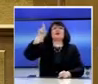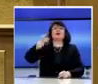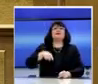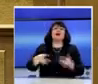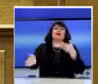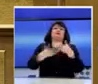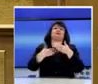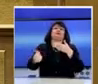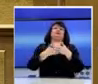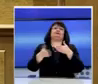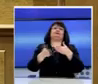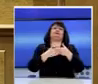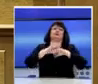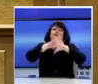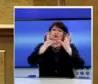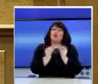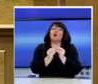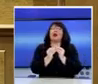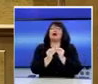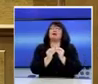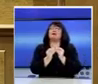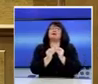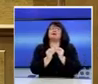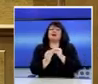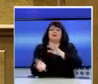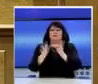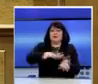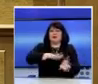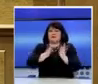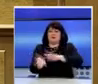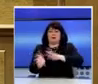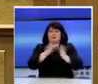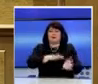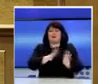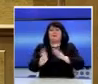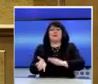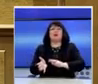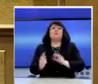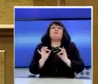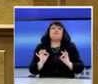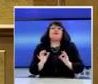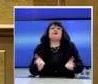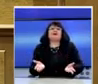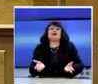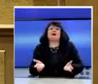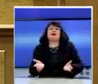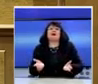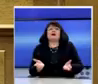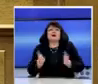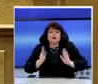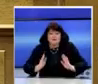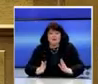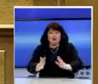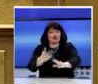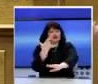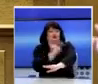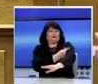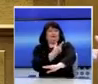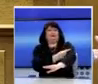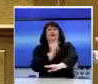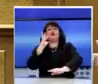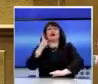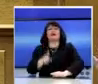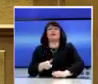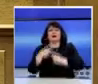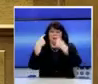στα πάντα. Οι ίδιες παλινοδίες φυσικά αφορούν και την πορεία του εμβολιασμού. Κάθε μέρα